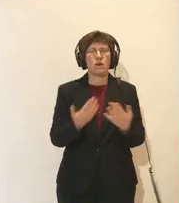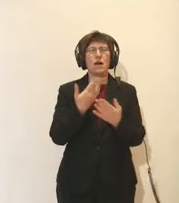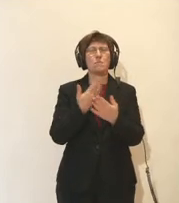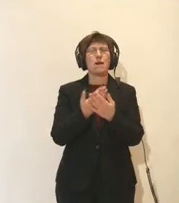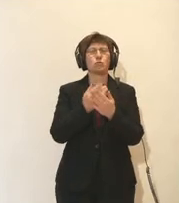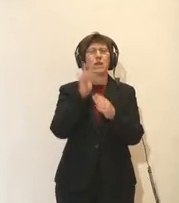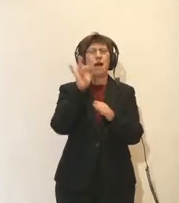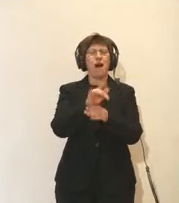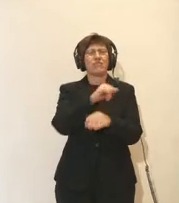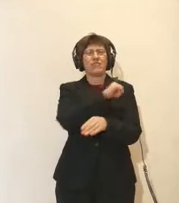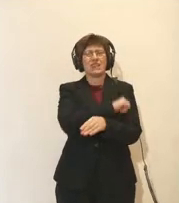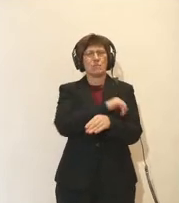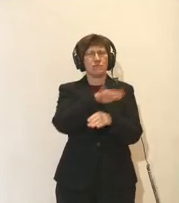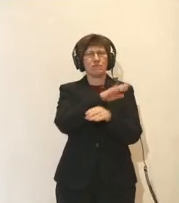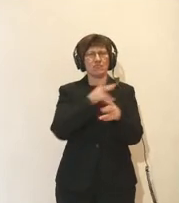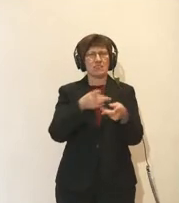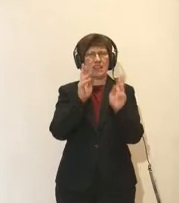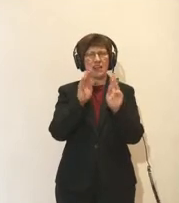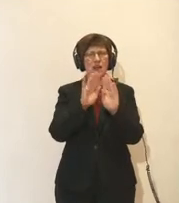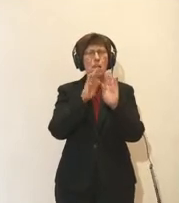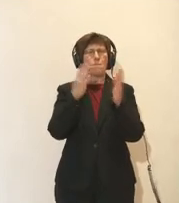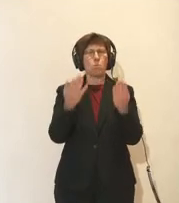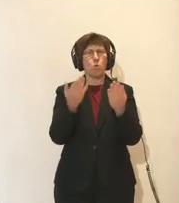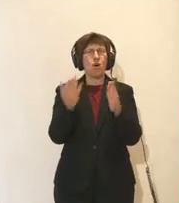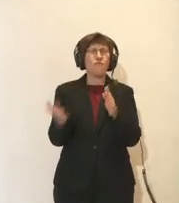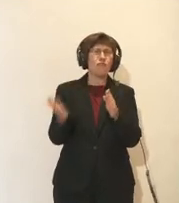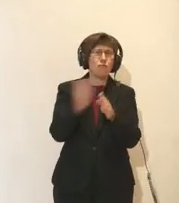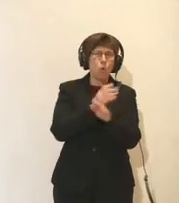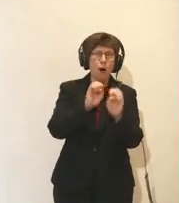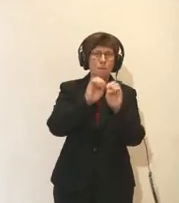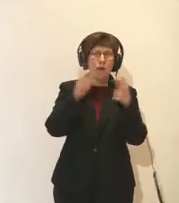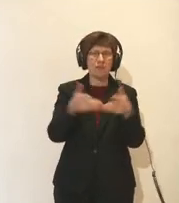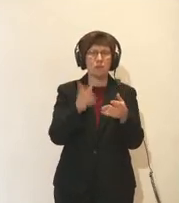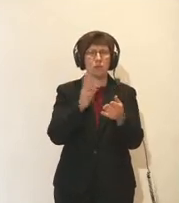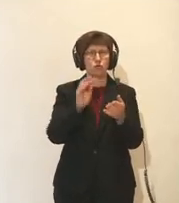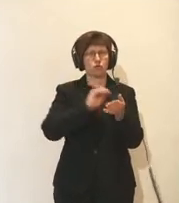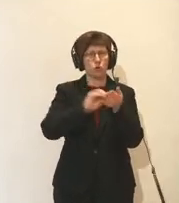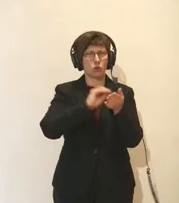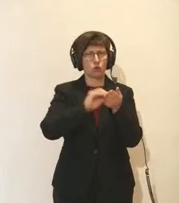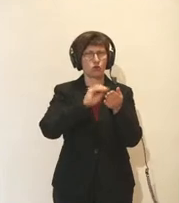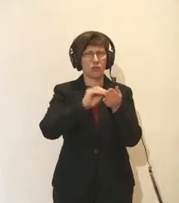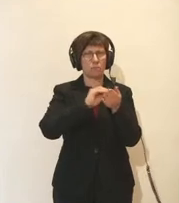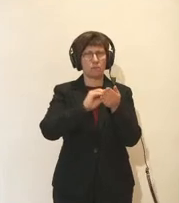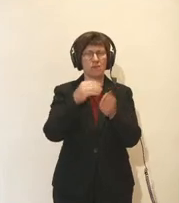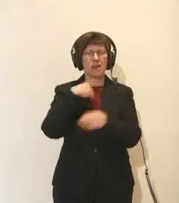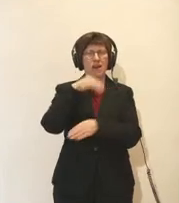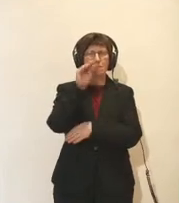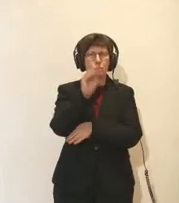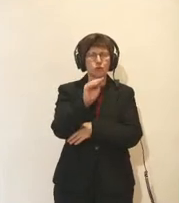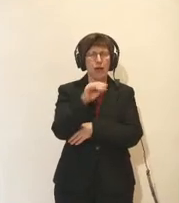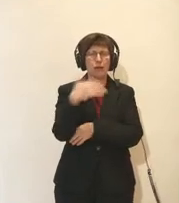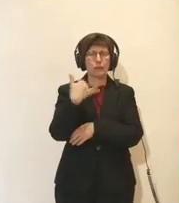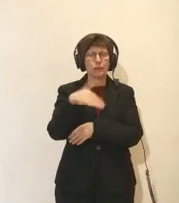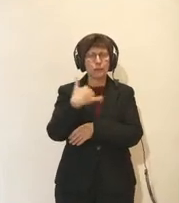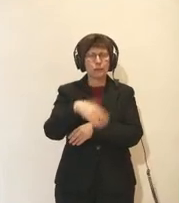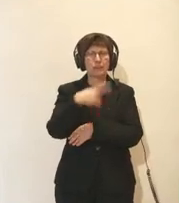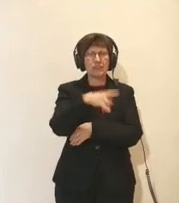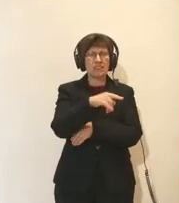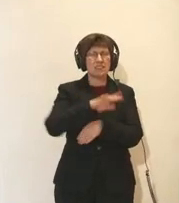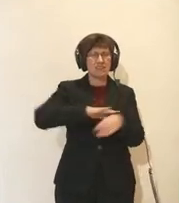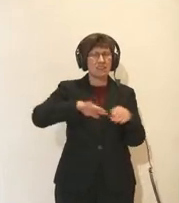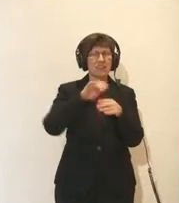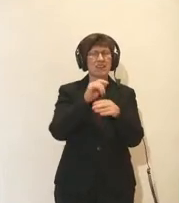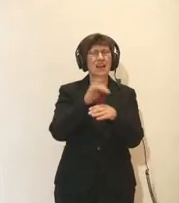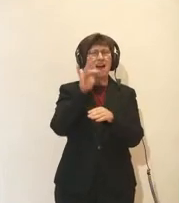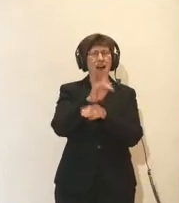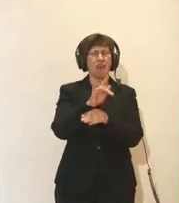imbiss sehen und wir hatten das in unserem buch das vor der pandemie geschrieben wurde auch dass wir darauf aufmerksam gemacht haben dass in dieser szene der